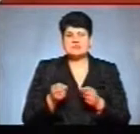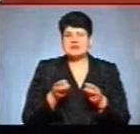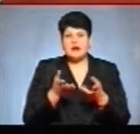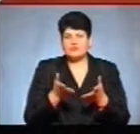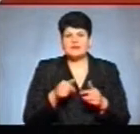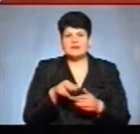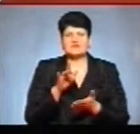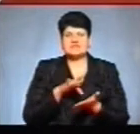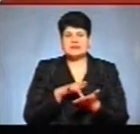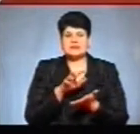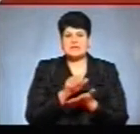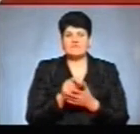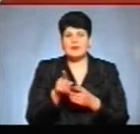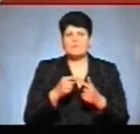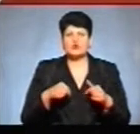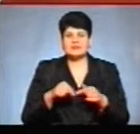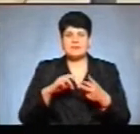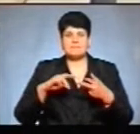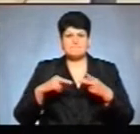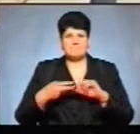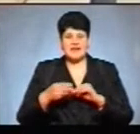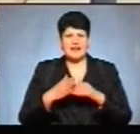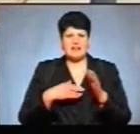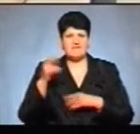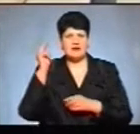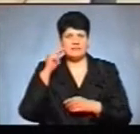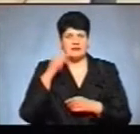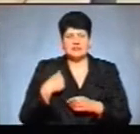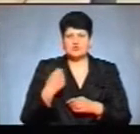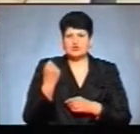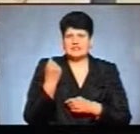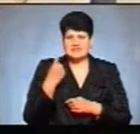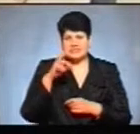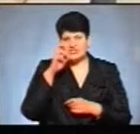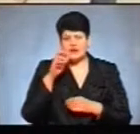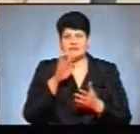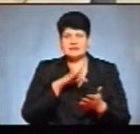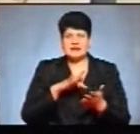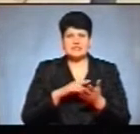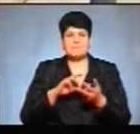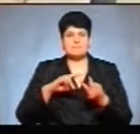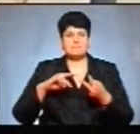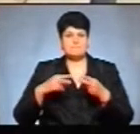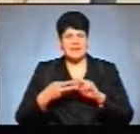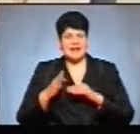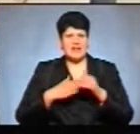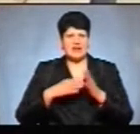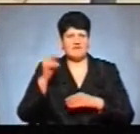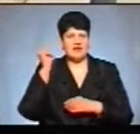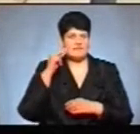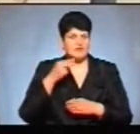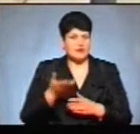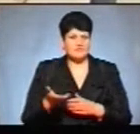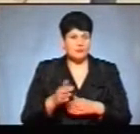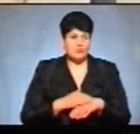центр зайнятості, вам організують перекваліфікування. У нас 11 державних центрів перекваліфікації, тобто професійно-технічної освіти. Будь ласка.